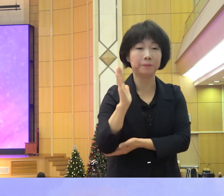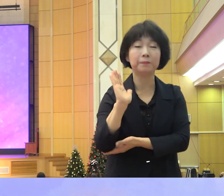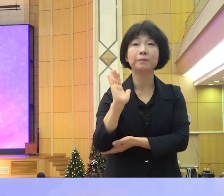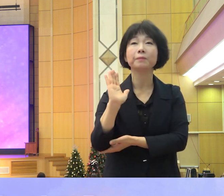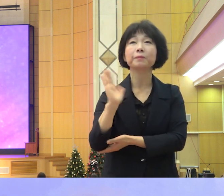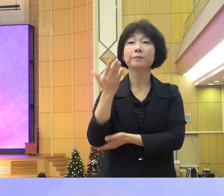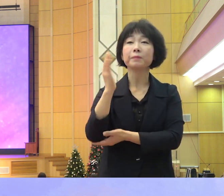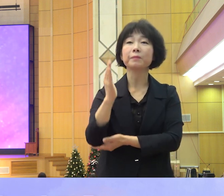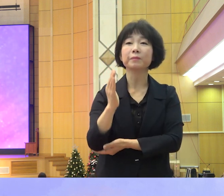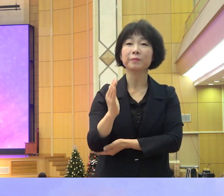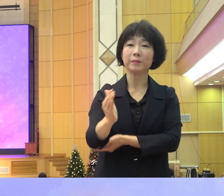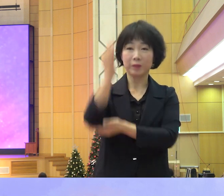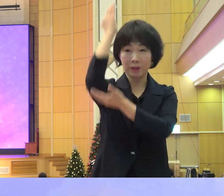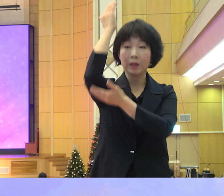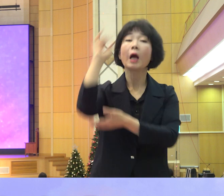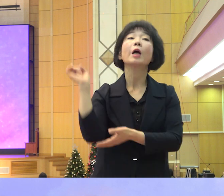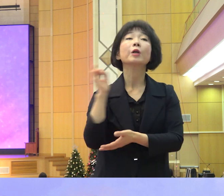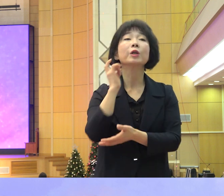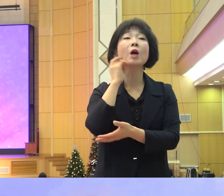영광